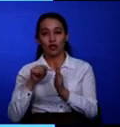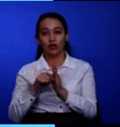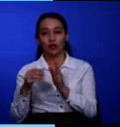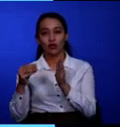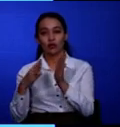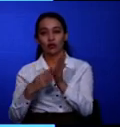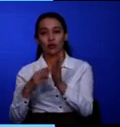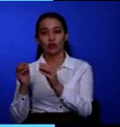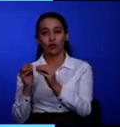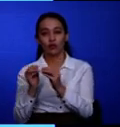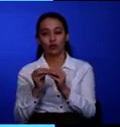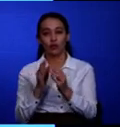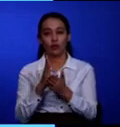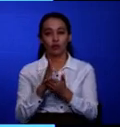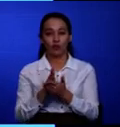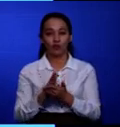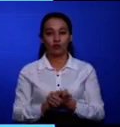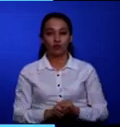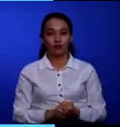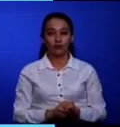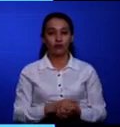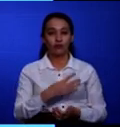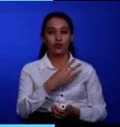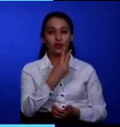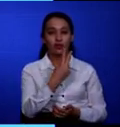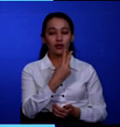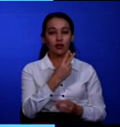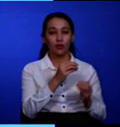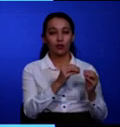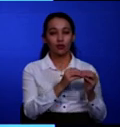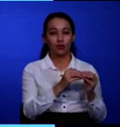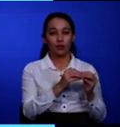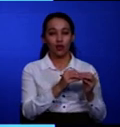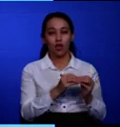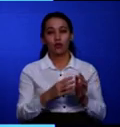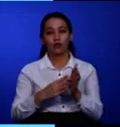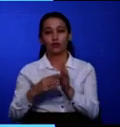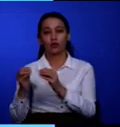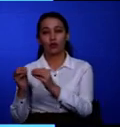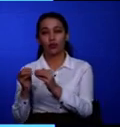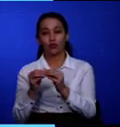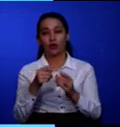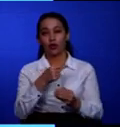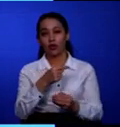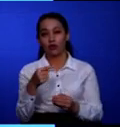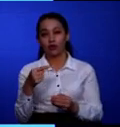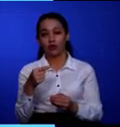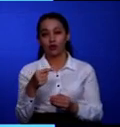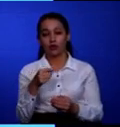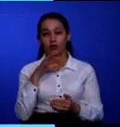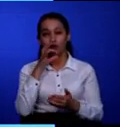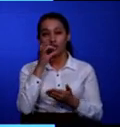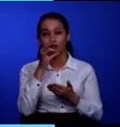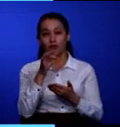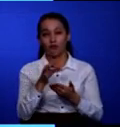degani. Buni ham aytib o'tdingiz. 42 ta 10 likdan 9 ta 10 likni ayirsak,